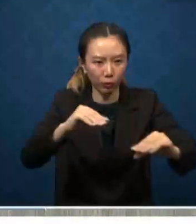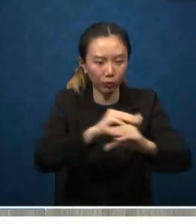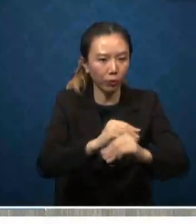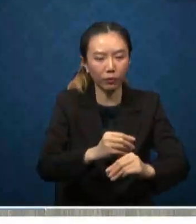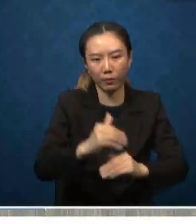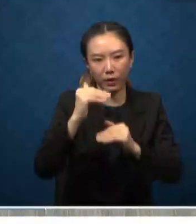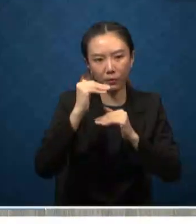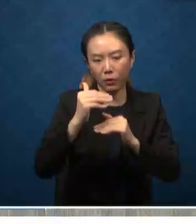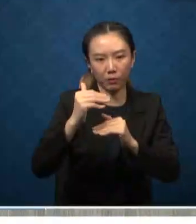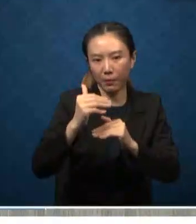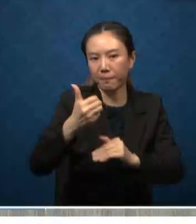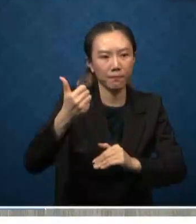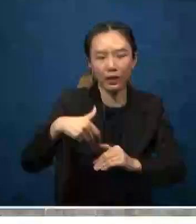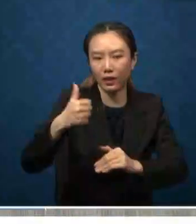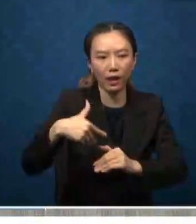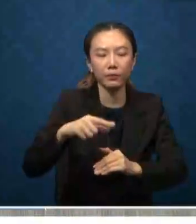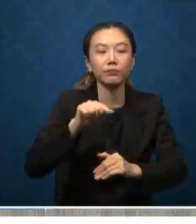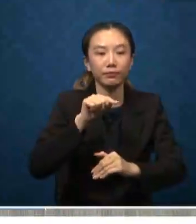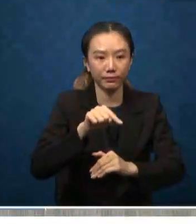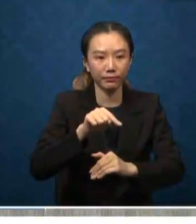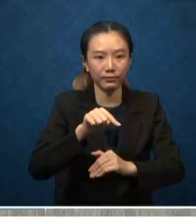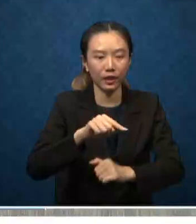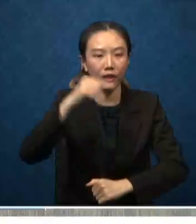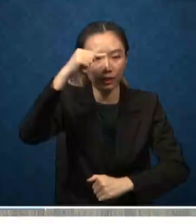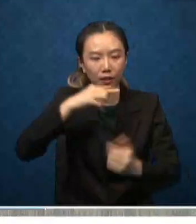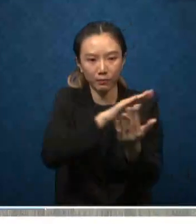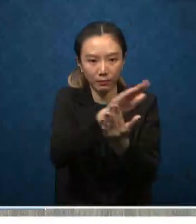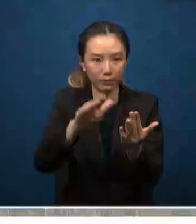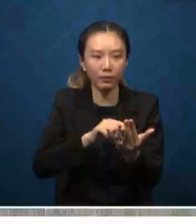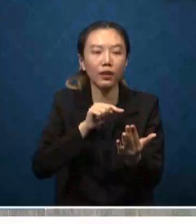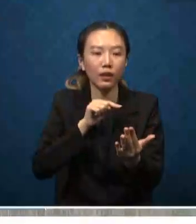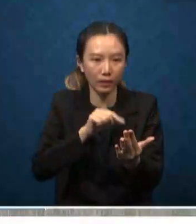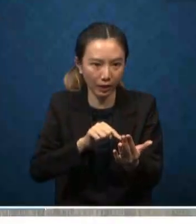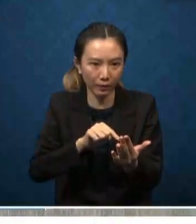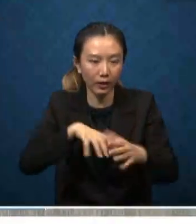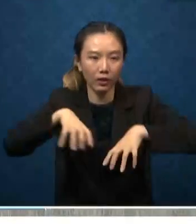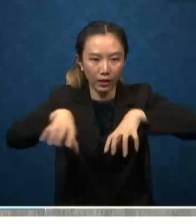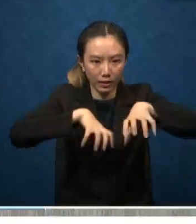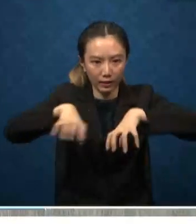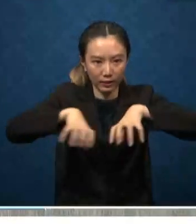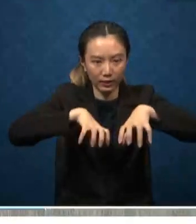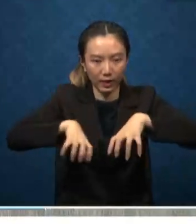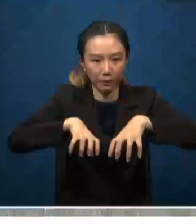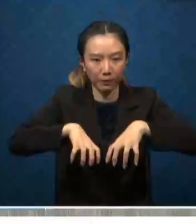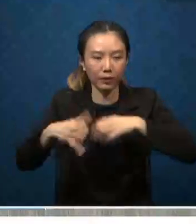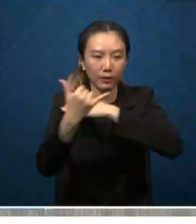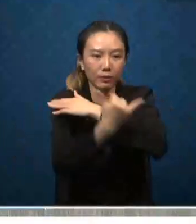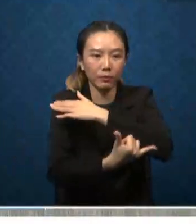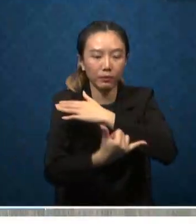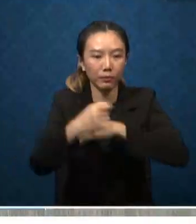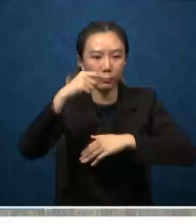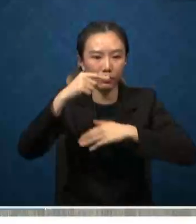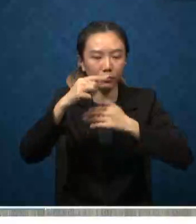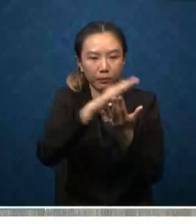ายในกำหนดเวลาดังกล่าวประเทศไทยก็จะถูกจัดให้เป็นประเทศที่ไม่ให้ความร่ว